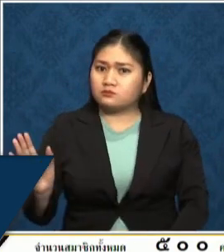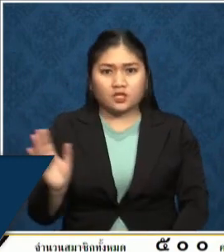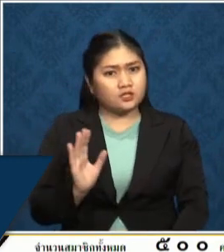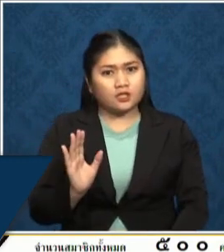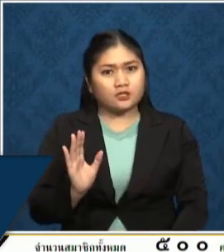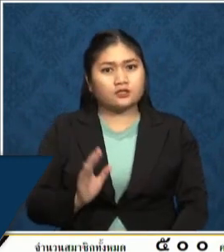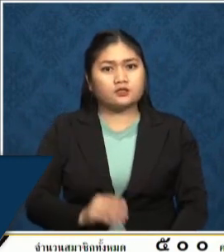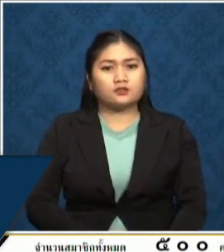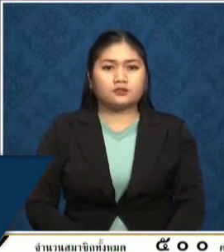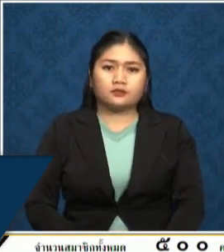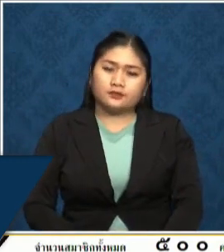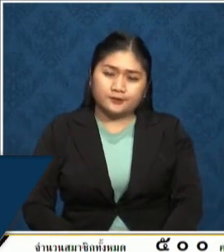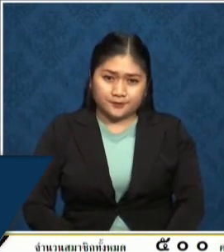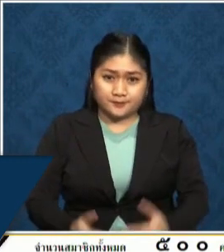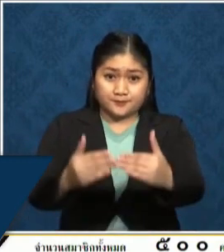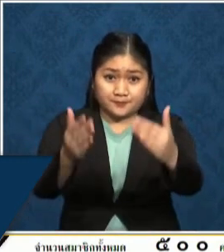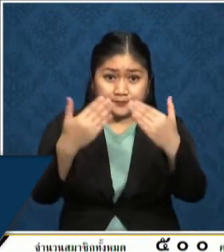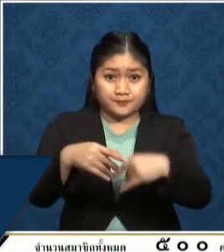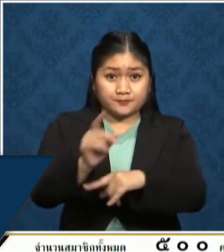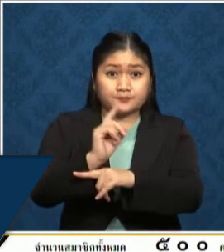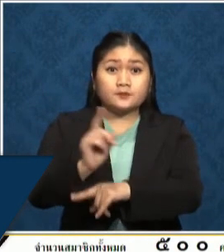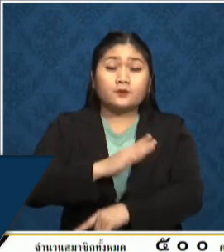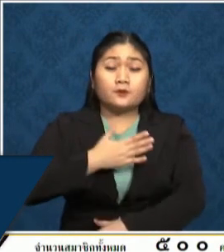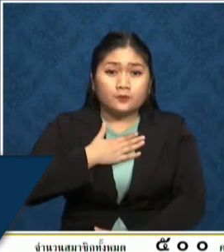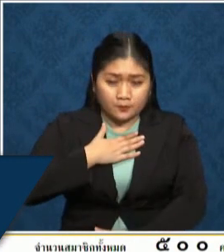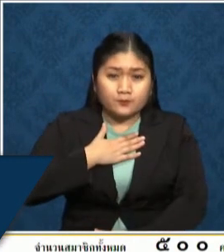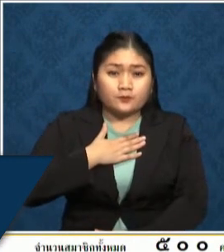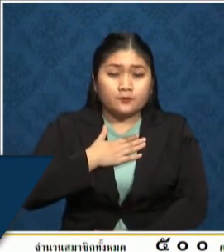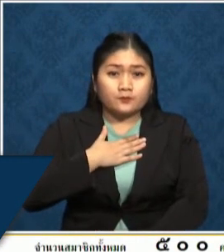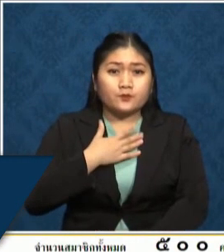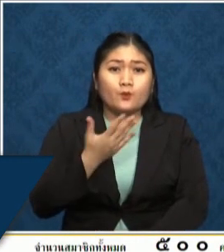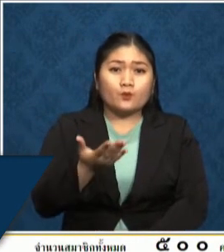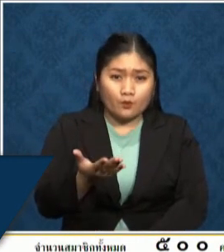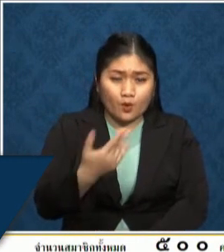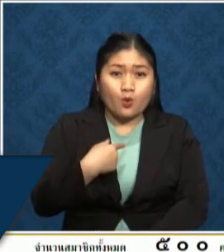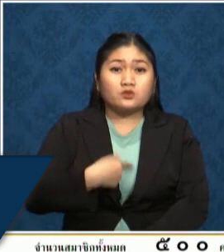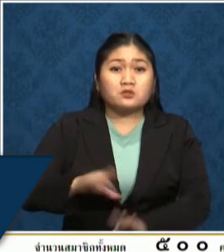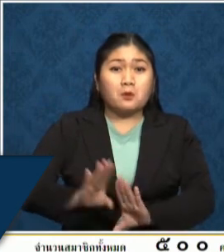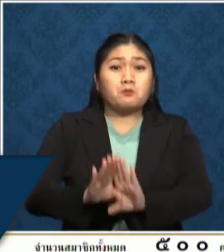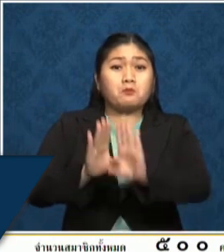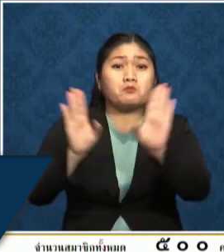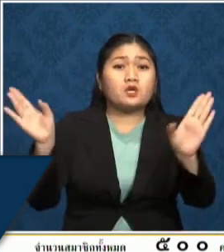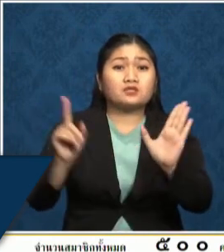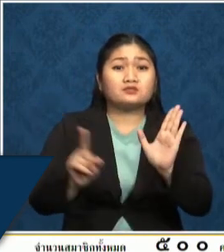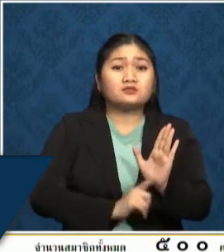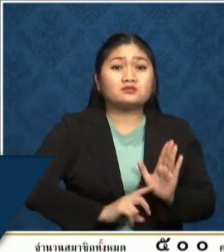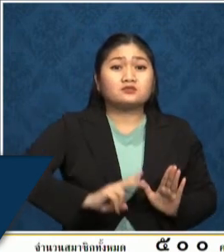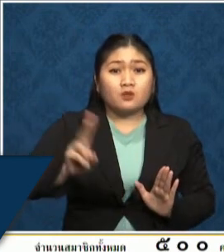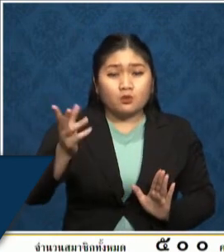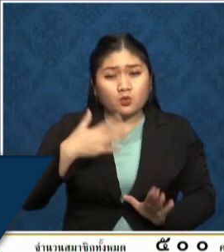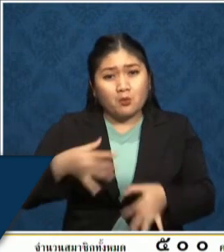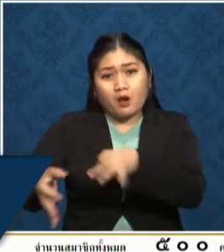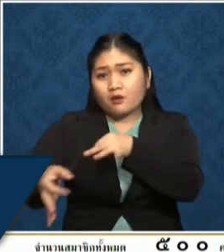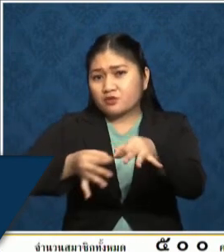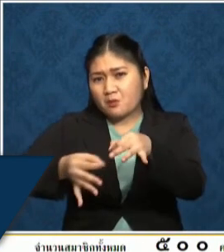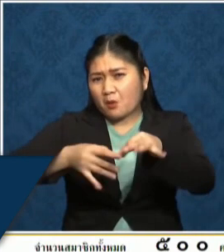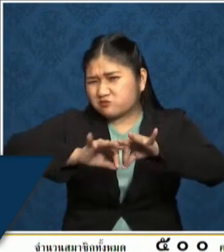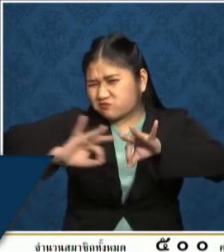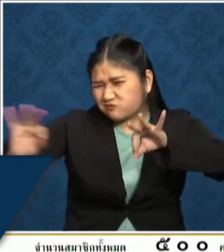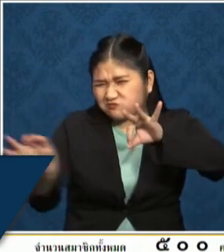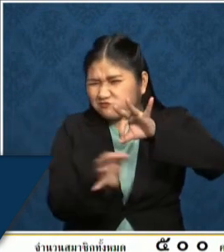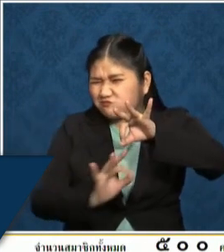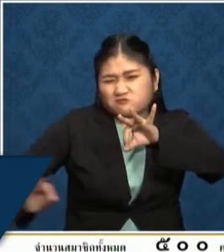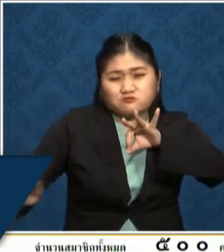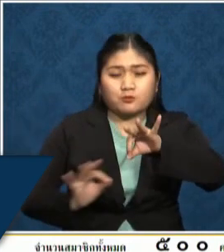ต้สไกลหนาถัไปครัผมขอยาด ร.ศ.ภ.ภ.ภ.ายแหงนี้ครับตอนแต่เปิดสมยประชมที่ 2 วนนี้ ผมยไมเคยอภิปรายแล้ว ยาวเลย